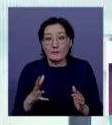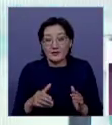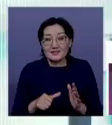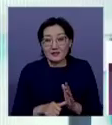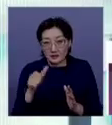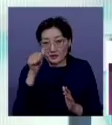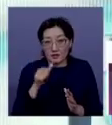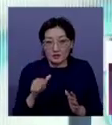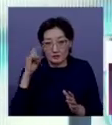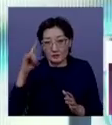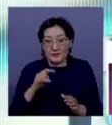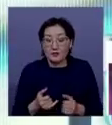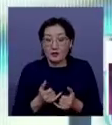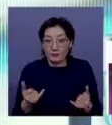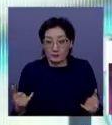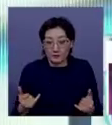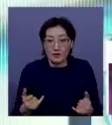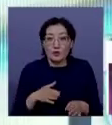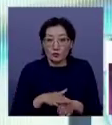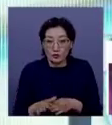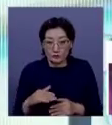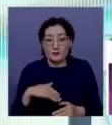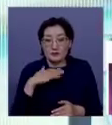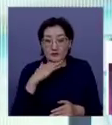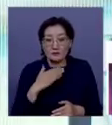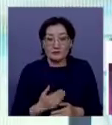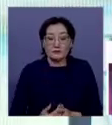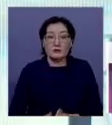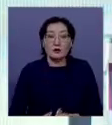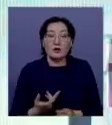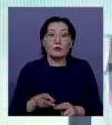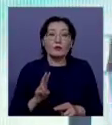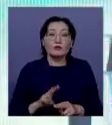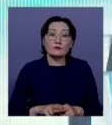айда елімізді қамтамасыз етуге толығымен жетеді. Бұл